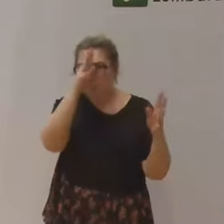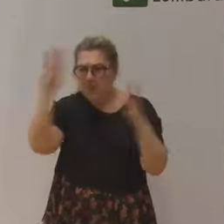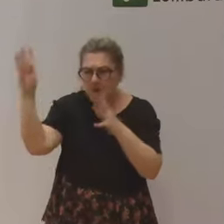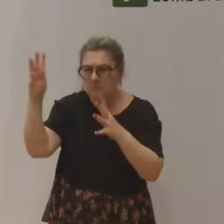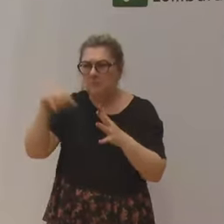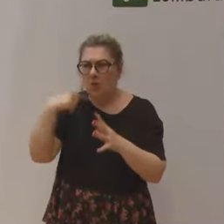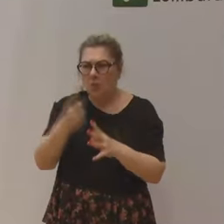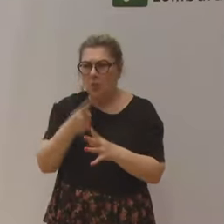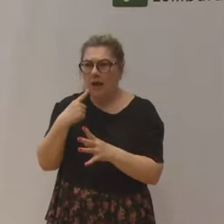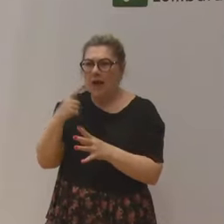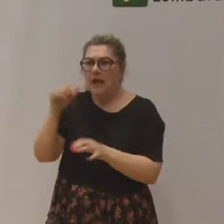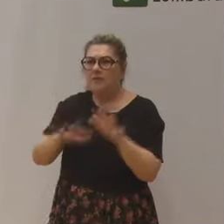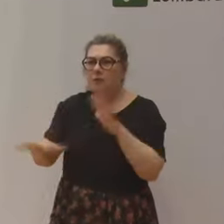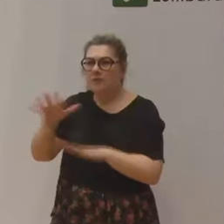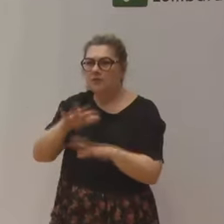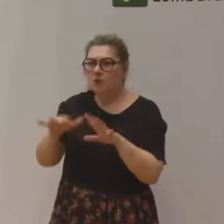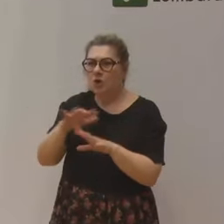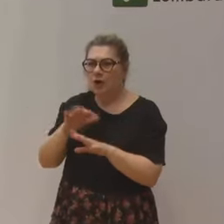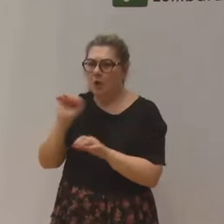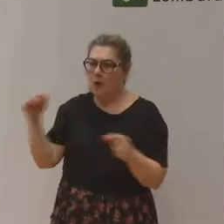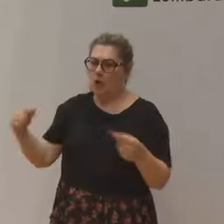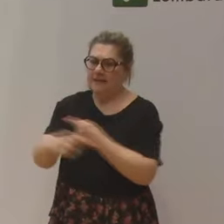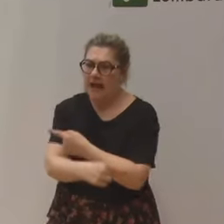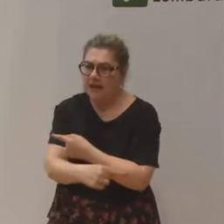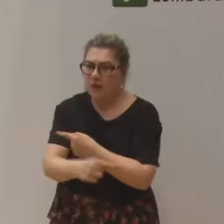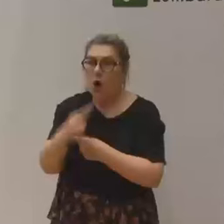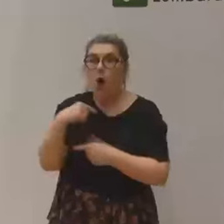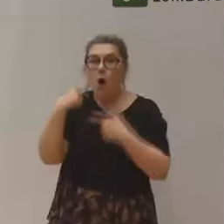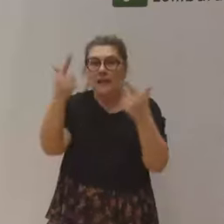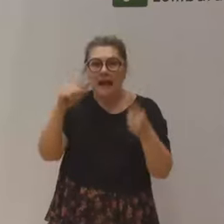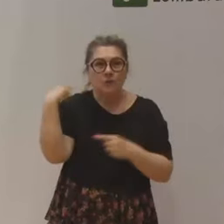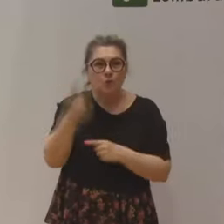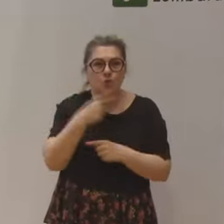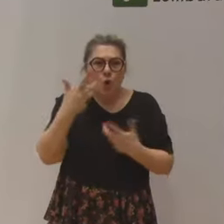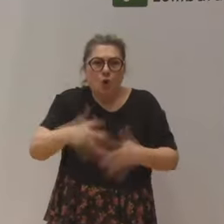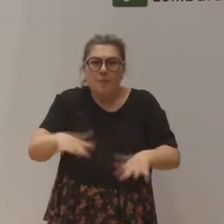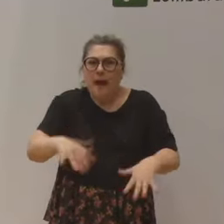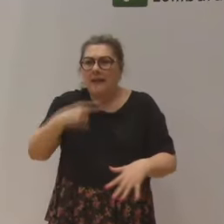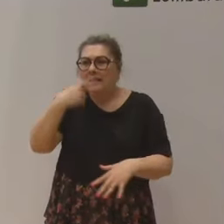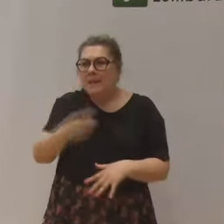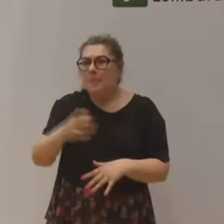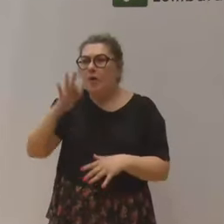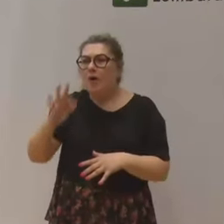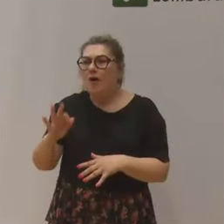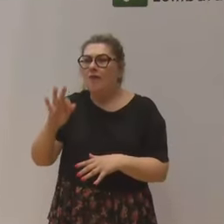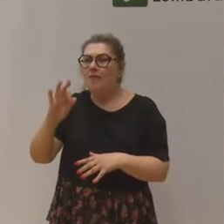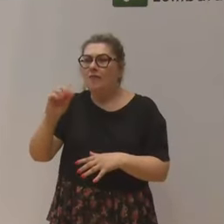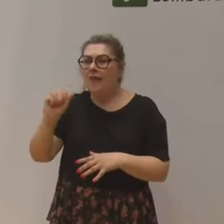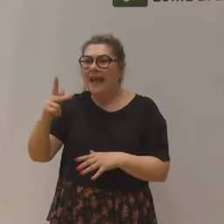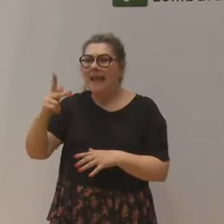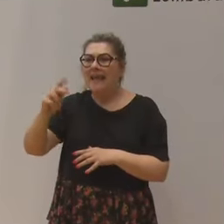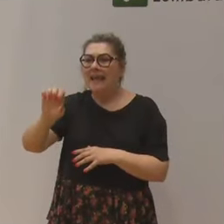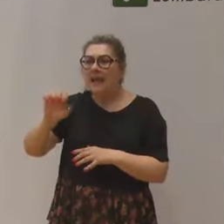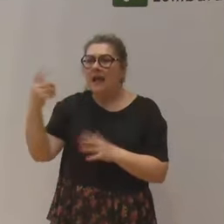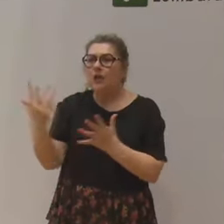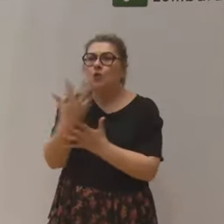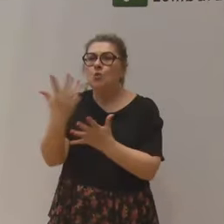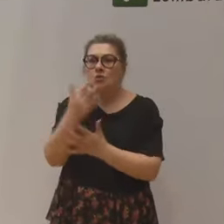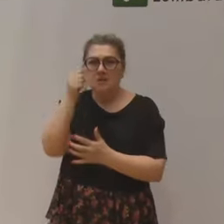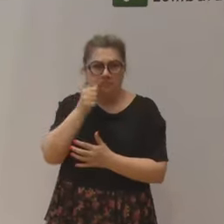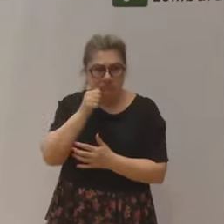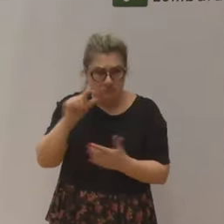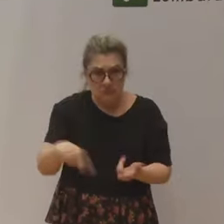anche una controinformazione o possono generare quelle che noi tutti conosciamo oggi come le fake news. Quindi crediamo anche che